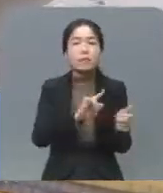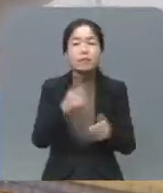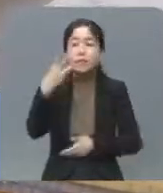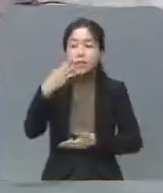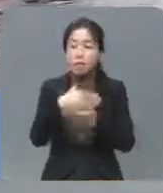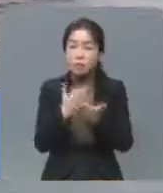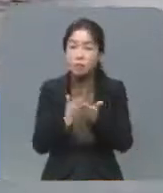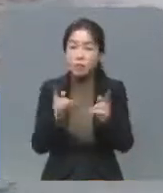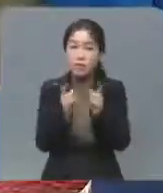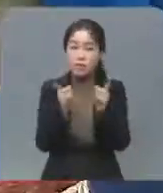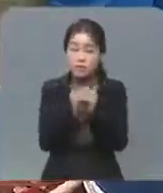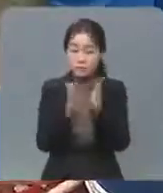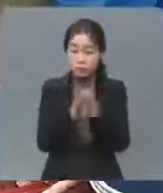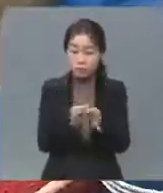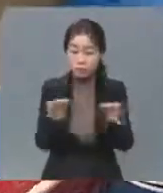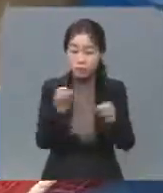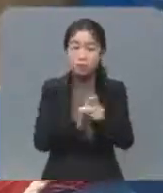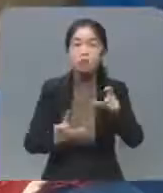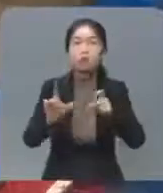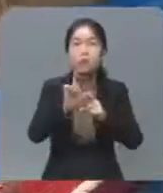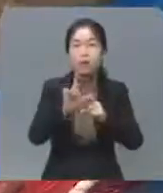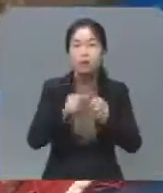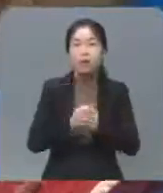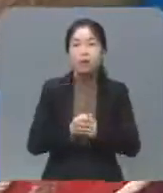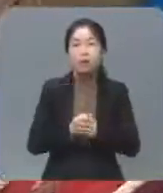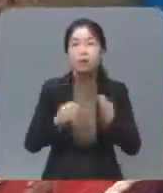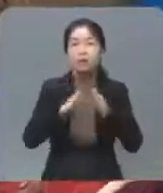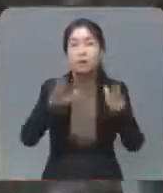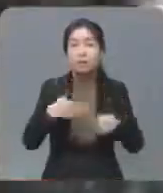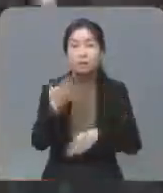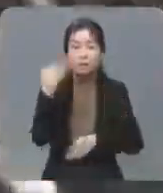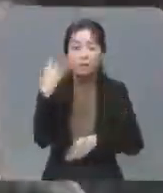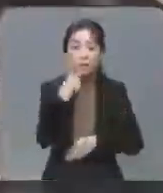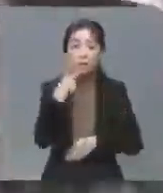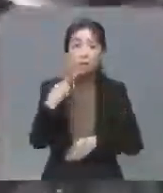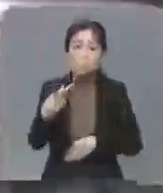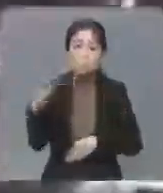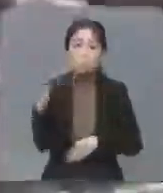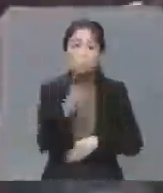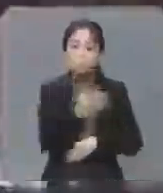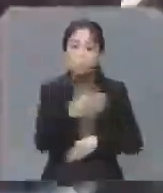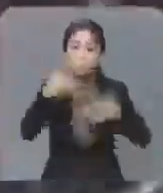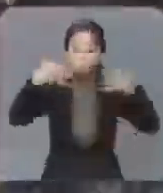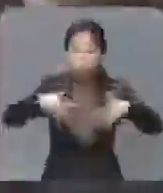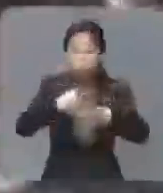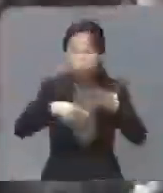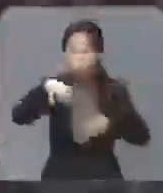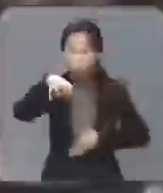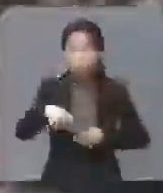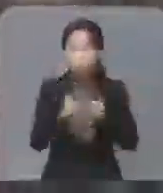개 분야의 직불제가 추가로 시행됩니다. 전라남도는 지난 2012년부터 조건 분리